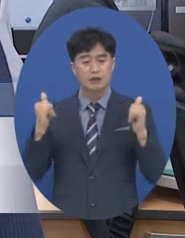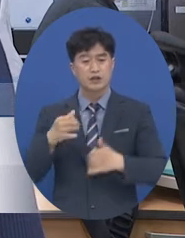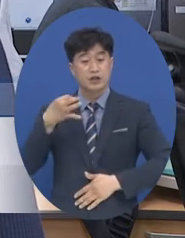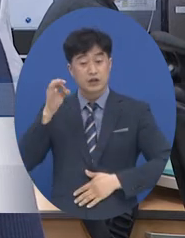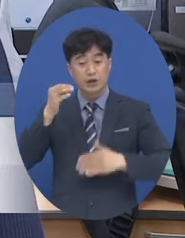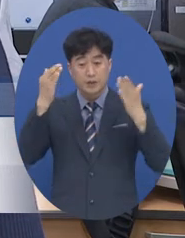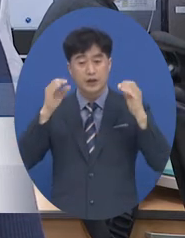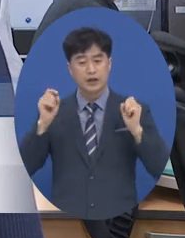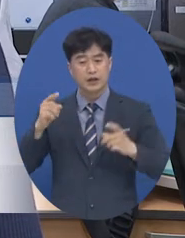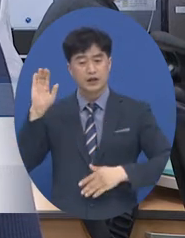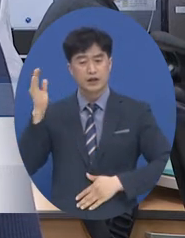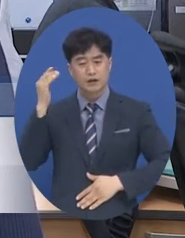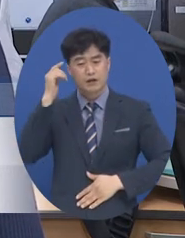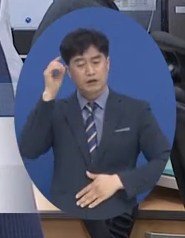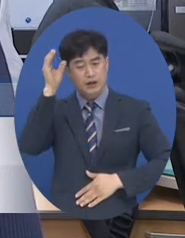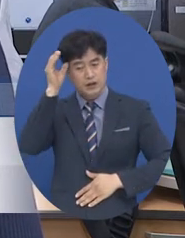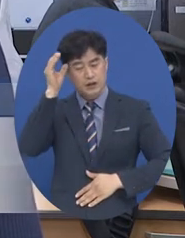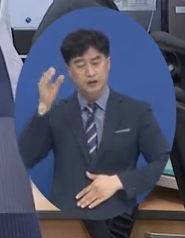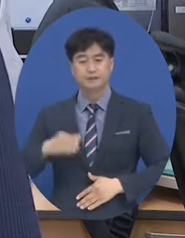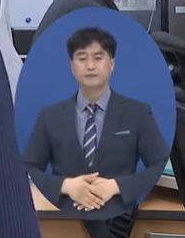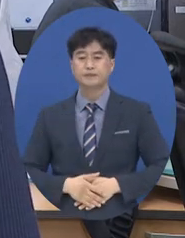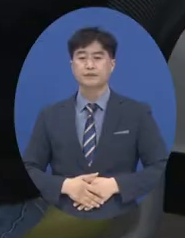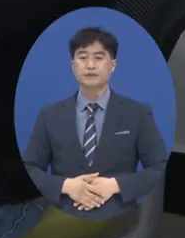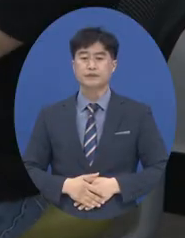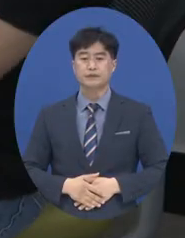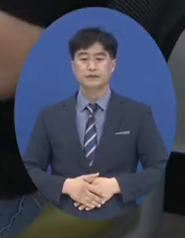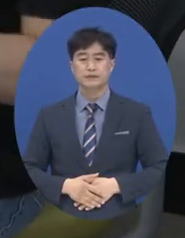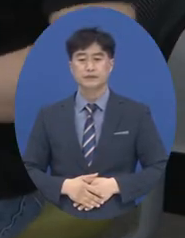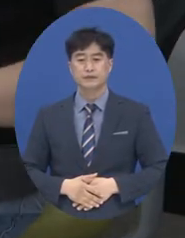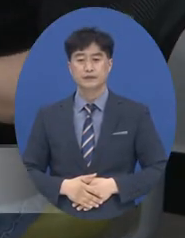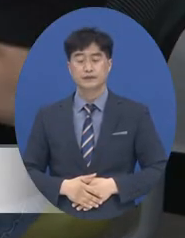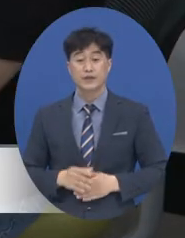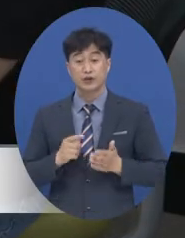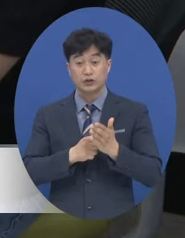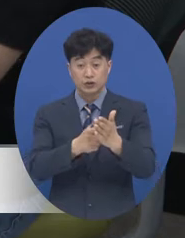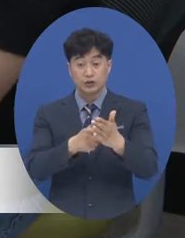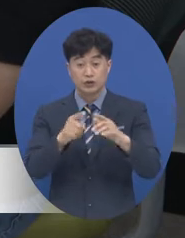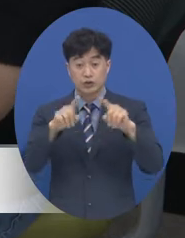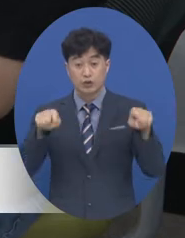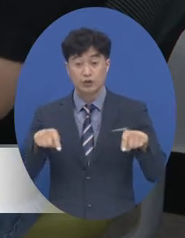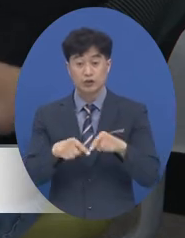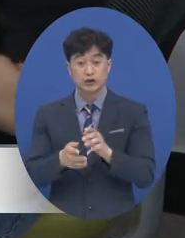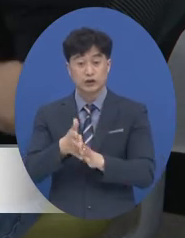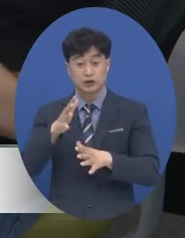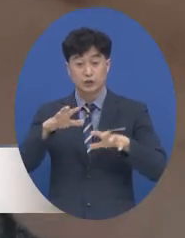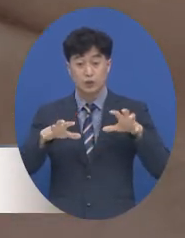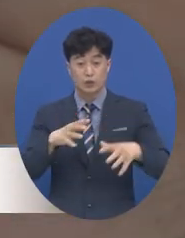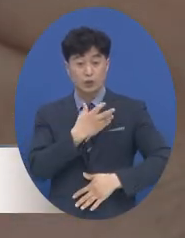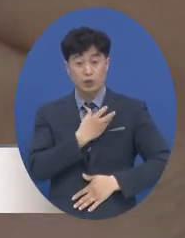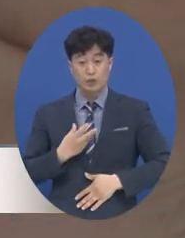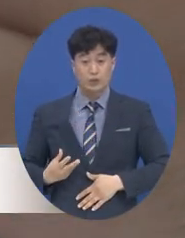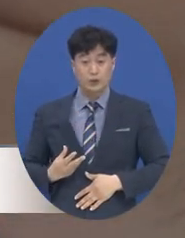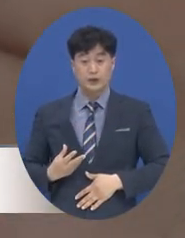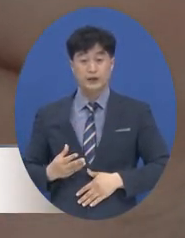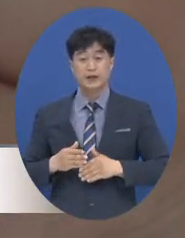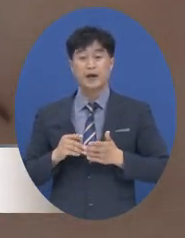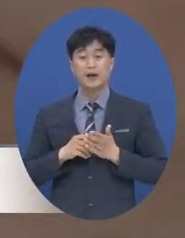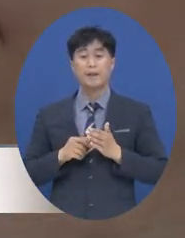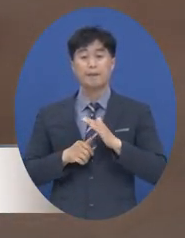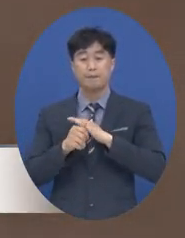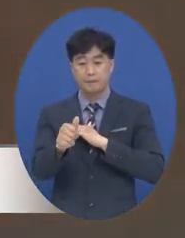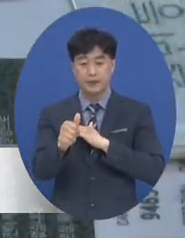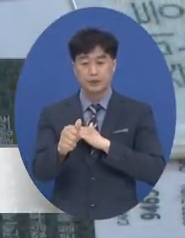사회적으로 인정받는 계기가 될 것으로 기대하고 있습니다. 신청서는 해당 시군 읍면동 행정복지센터에